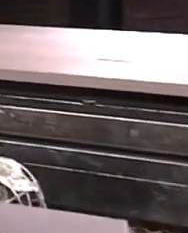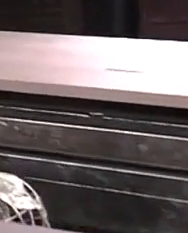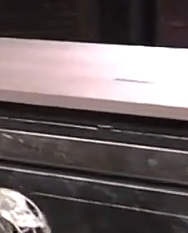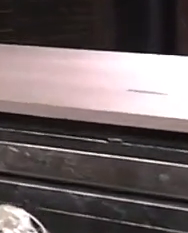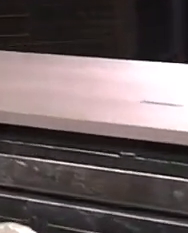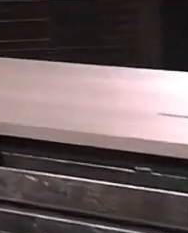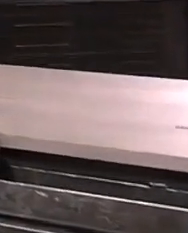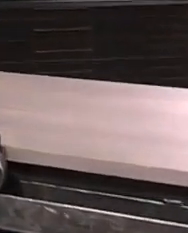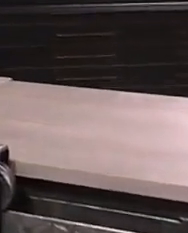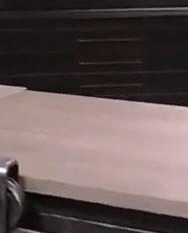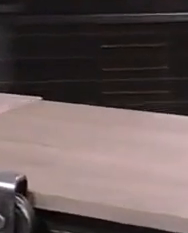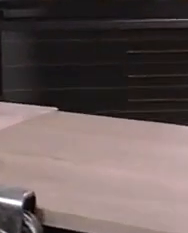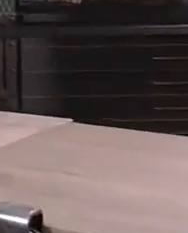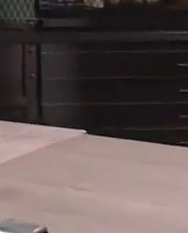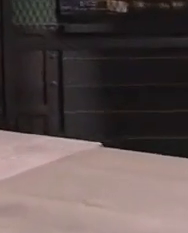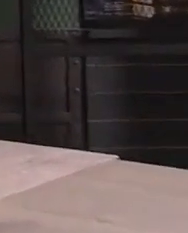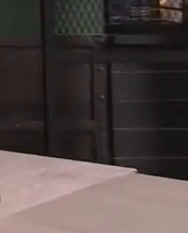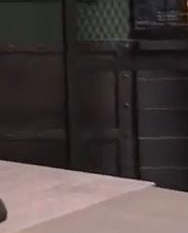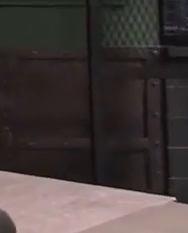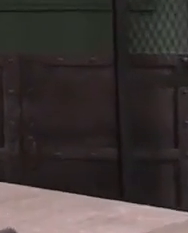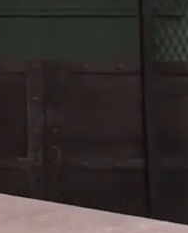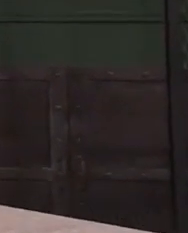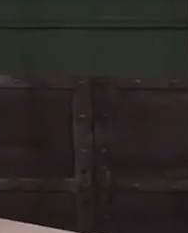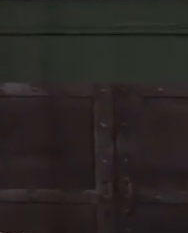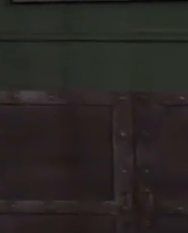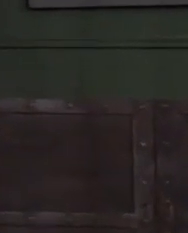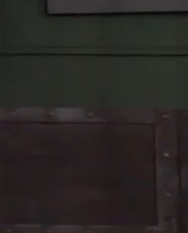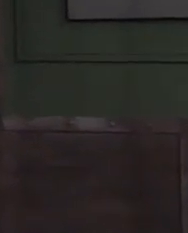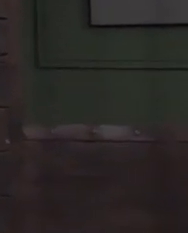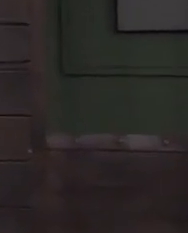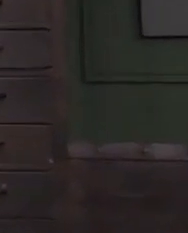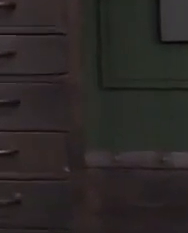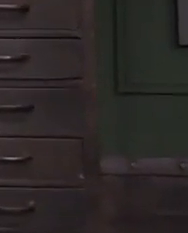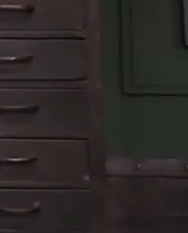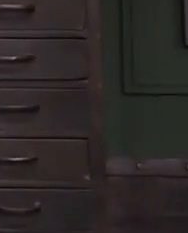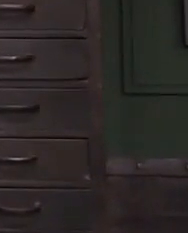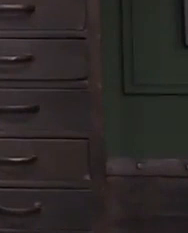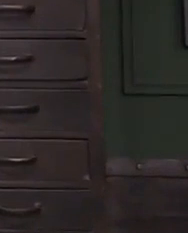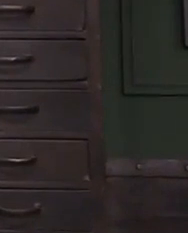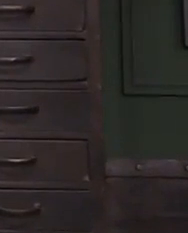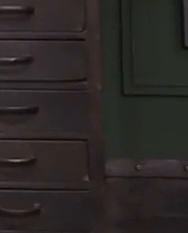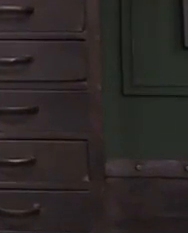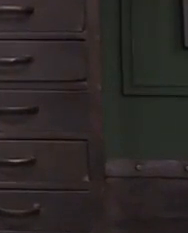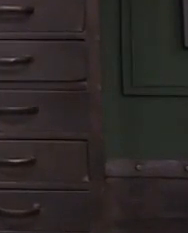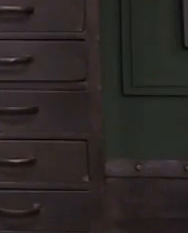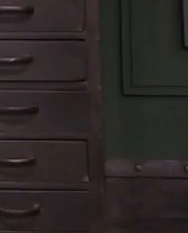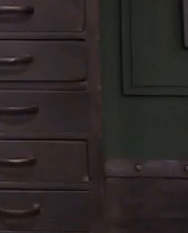싶으십니까? 그렇다면 사반 채널을 구독해주세요. 지금까지 이자연 기자였습니다.